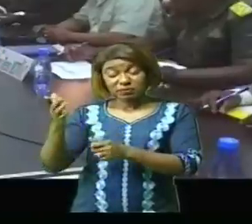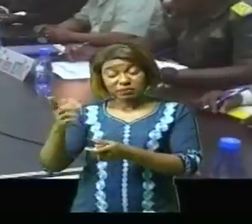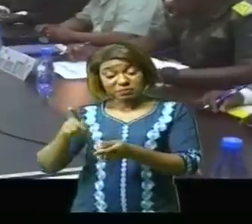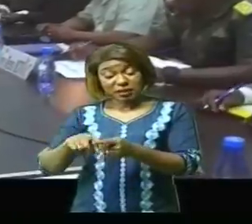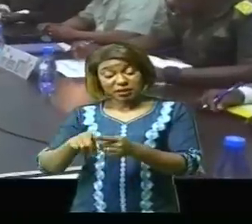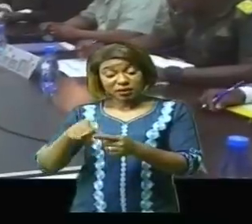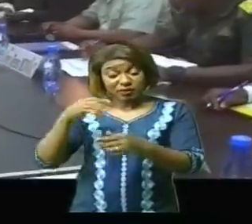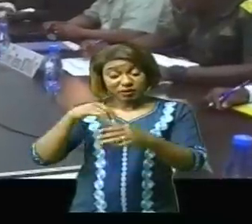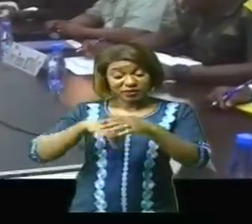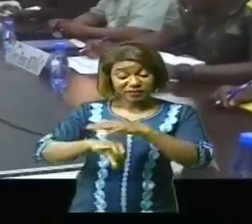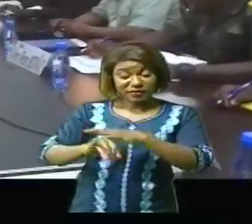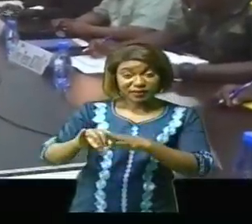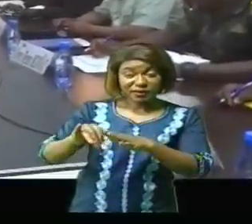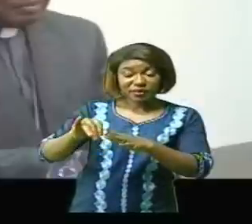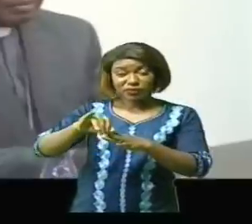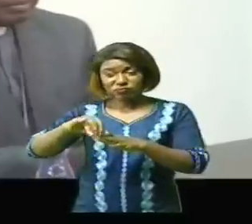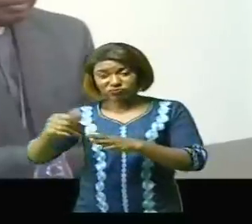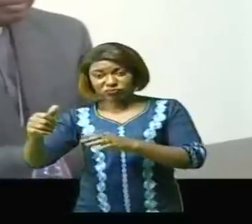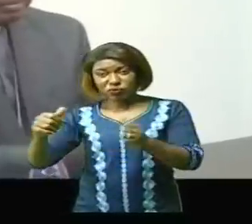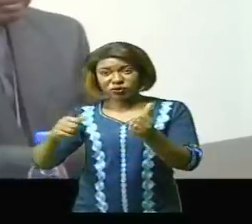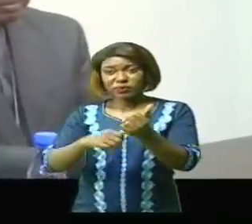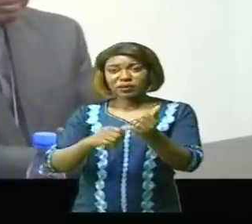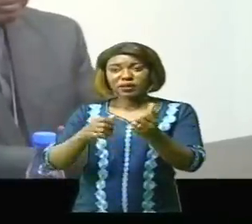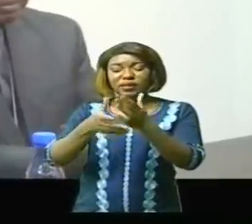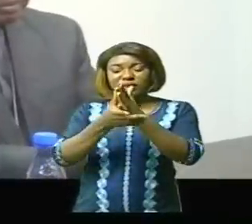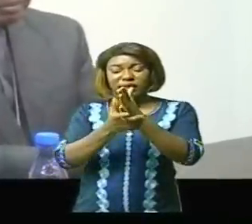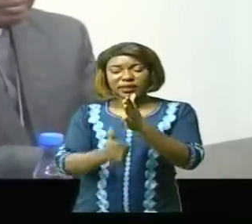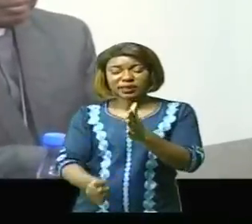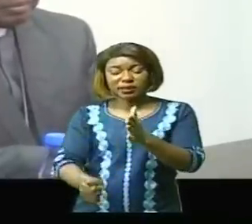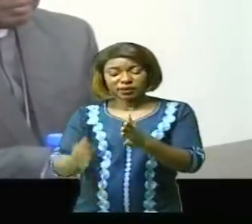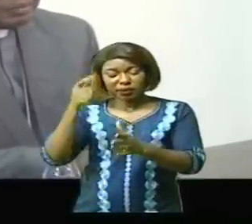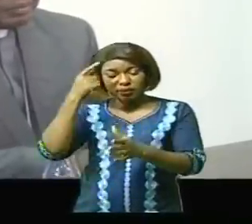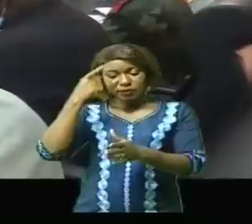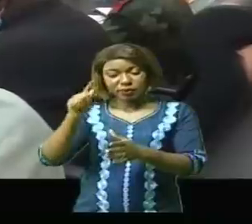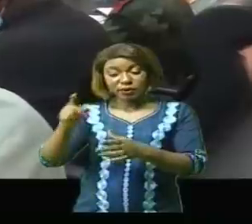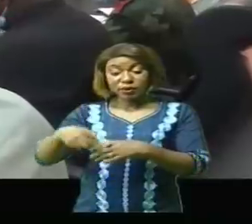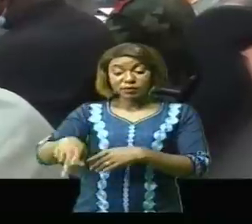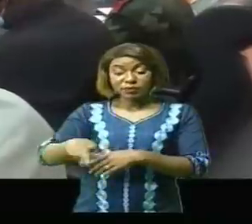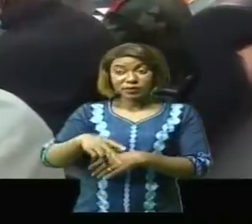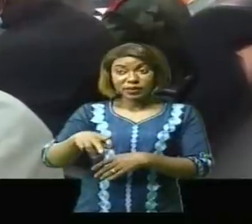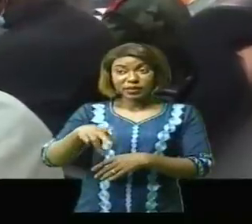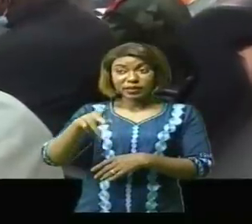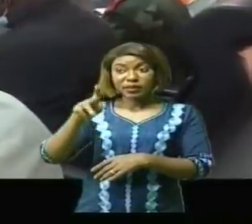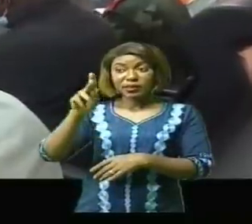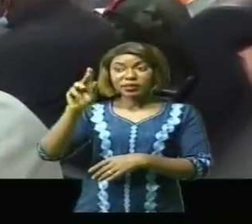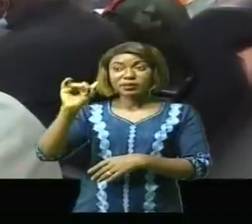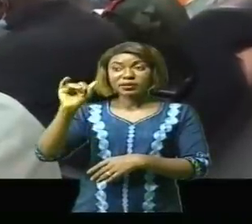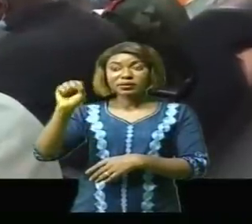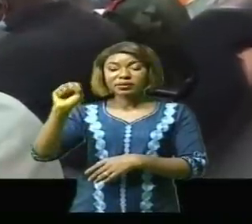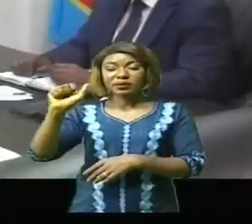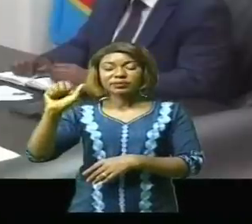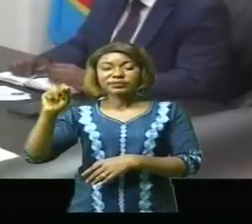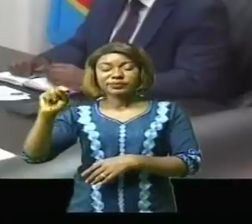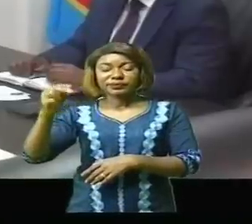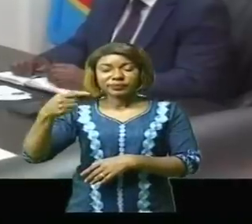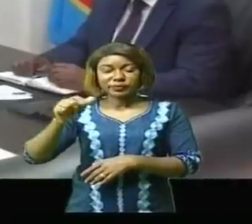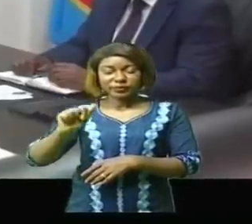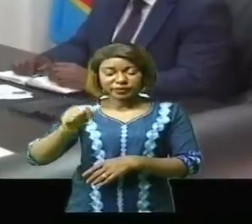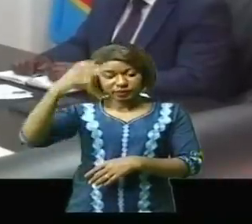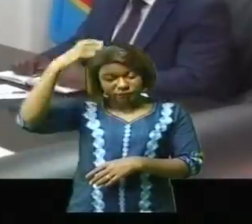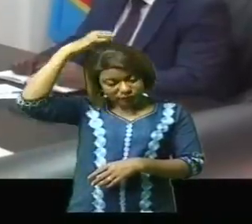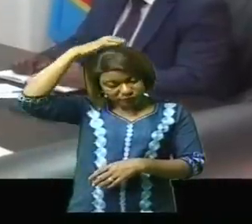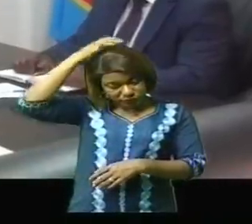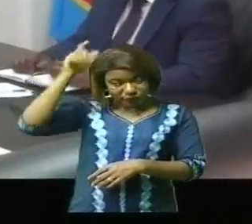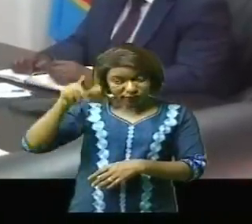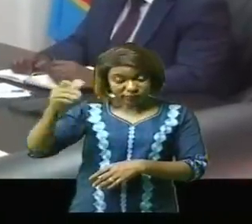n'a filtré de cette audience. Et en sa qualité d'archevêque de la province de Kisangani, le président de la CENCO, Mgr